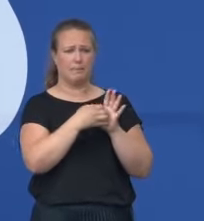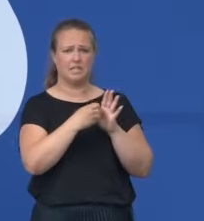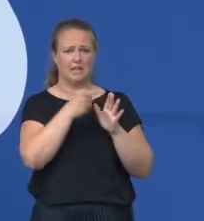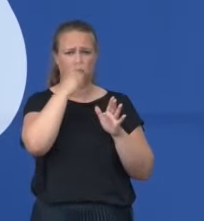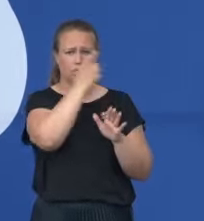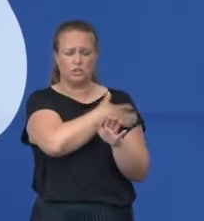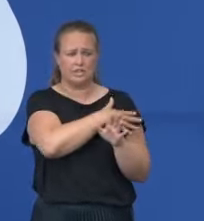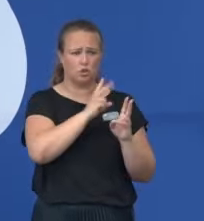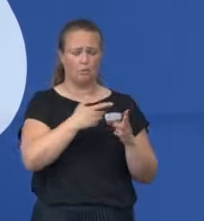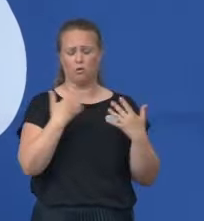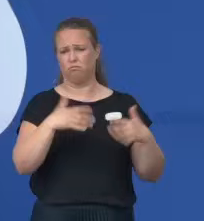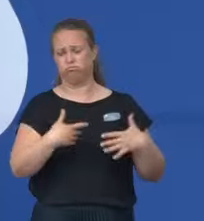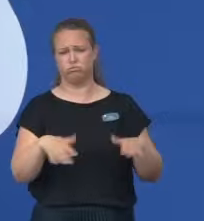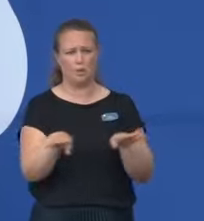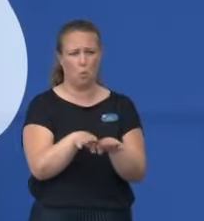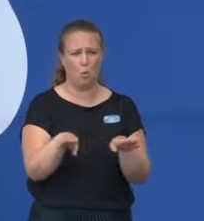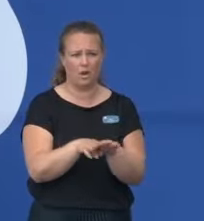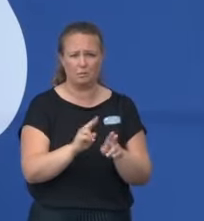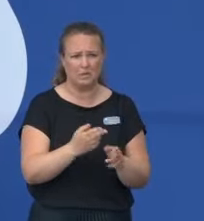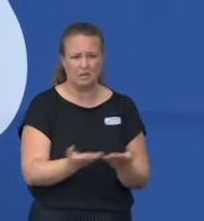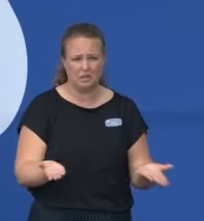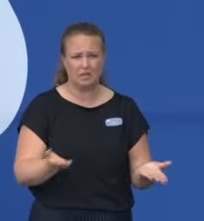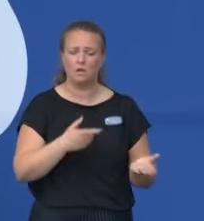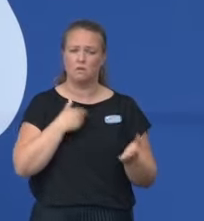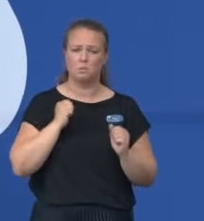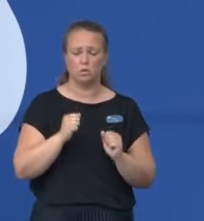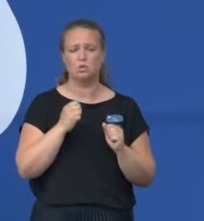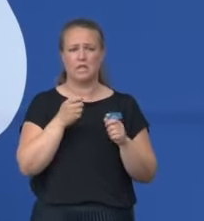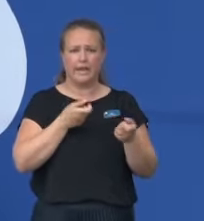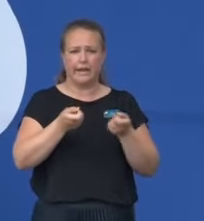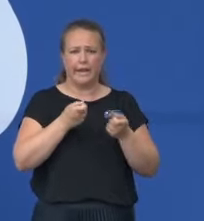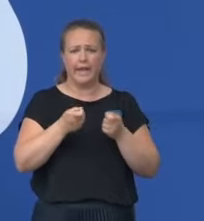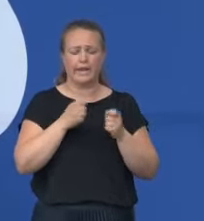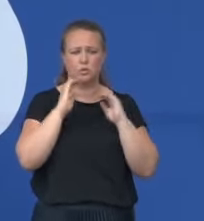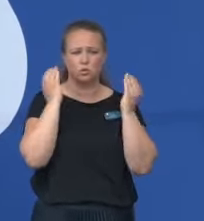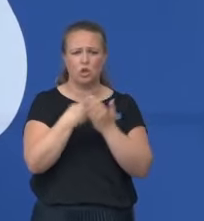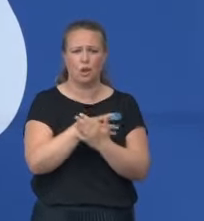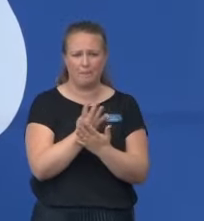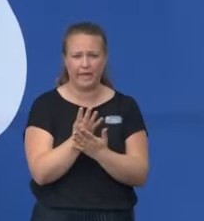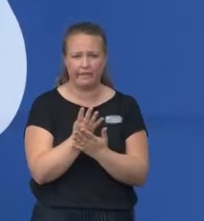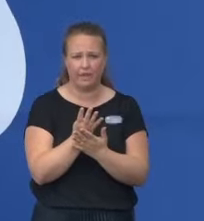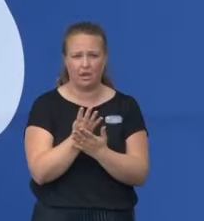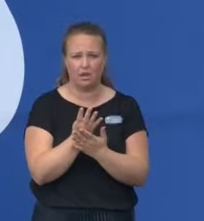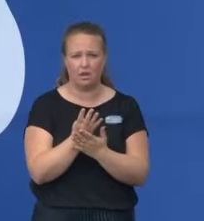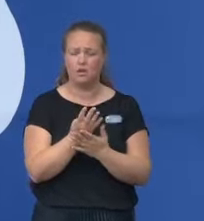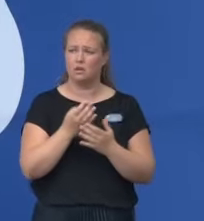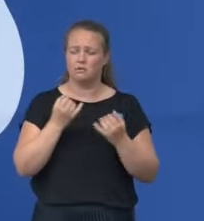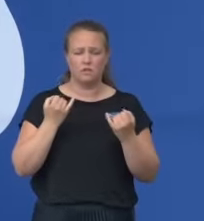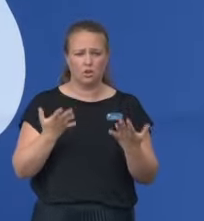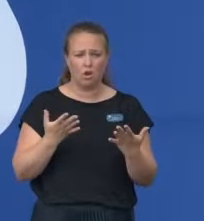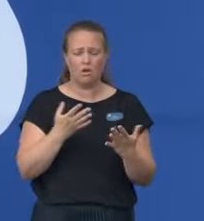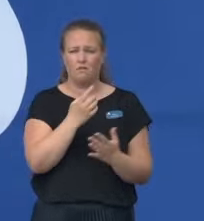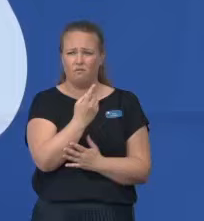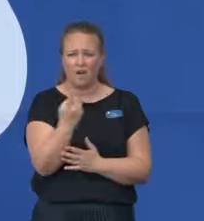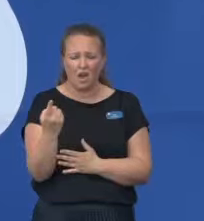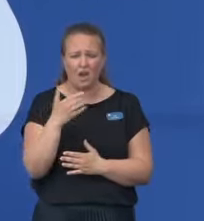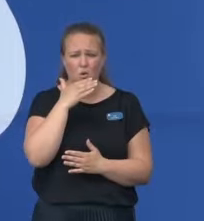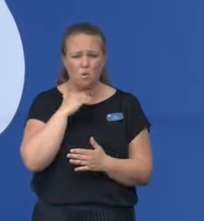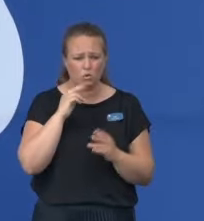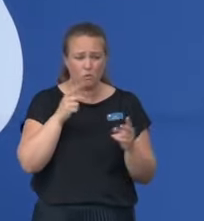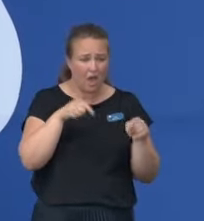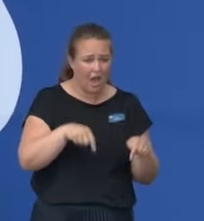gemensamt cyberförsvar och att vi börjar reglera socialt media. Därför att idag så när varje ungdom här och runt om i Sverige laddar ner TikTok,